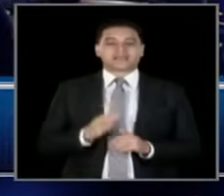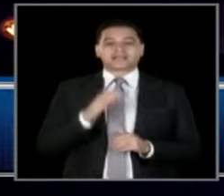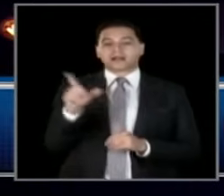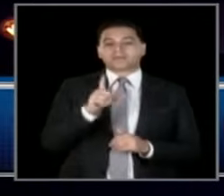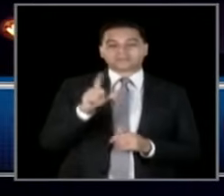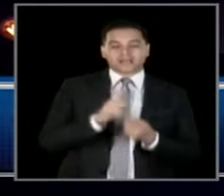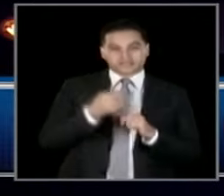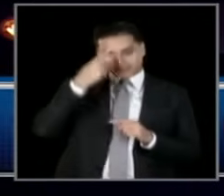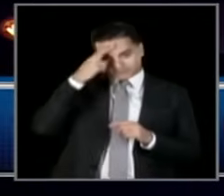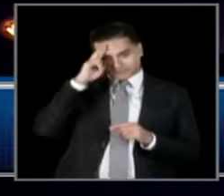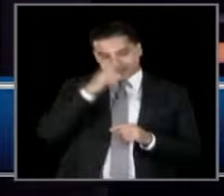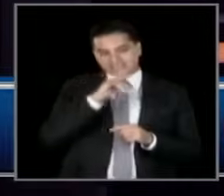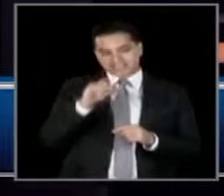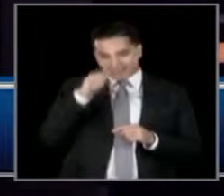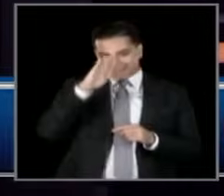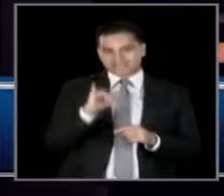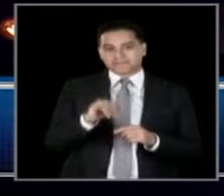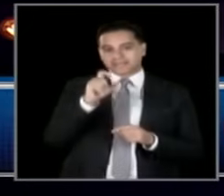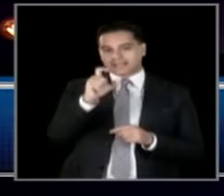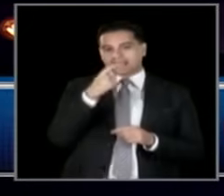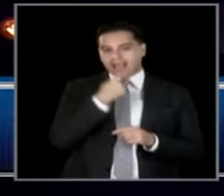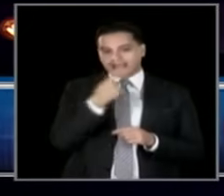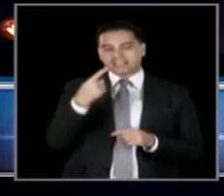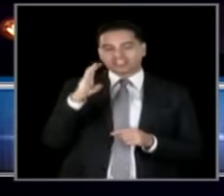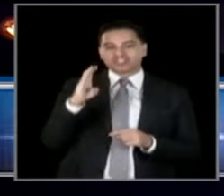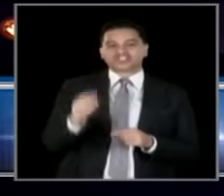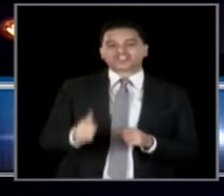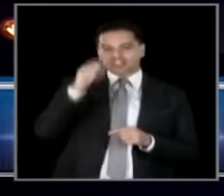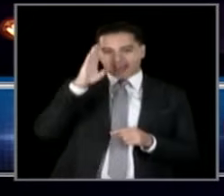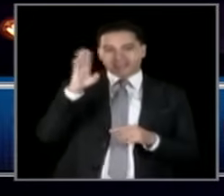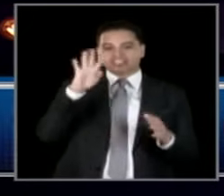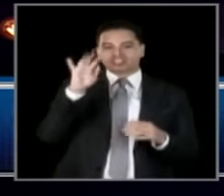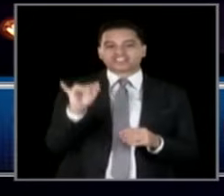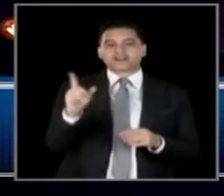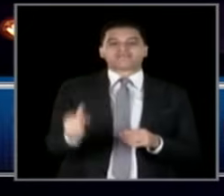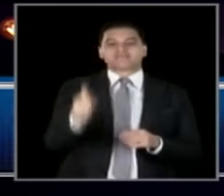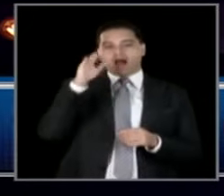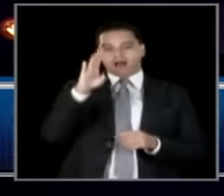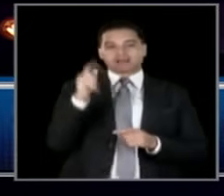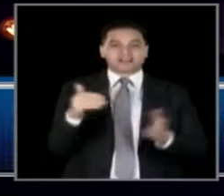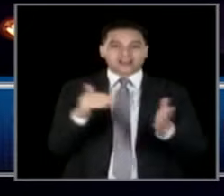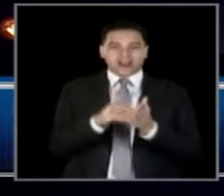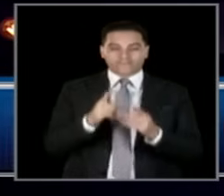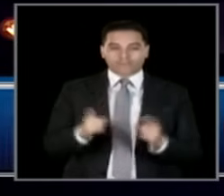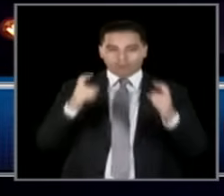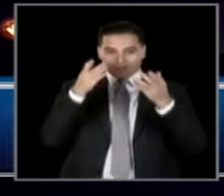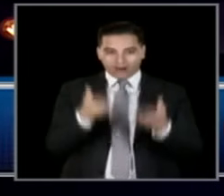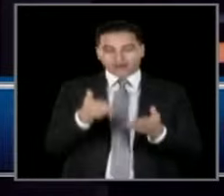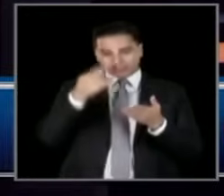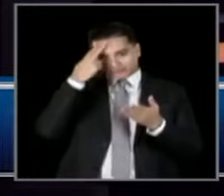الصحيحة زي ما ياسمين قالت جاك شيراك. النتيجة في نهاية المباراة